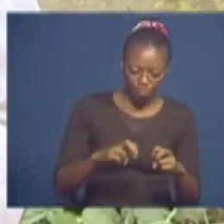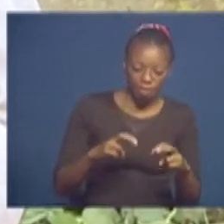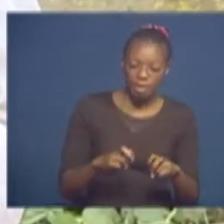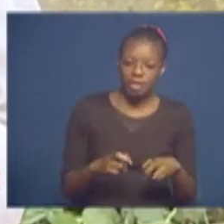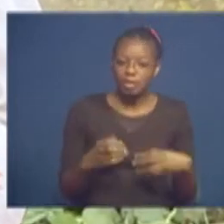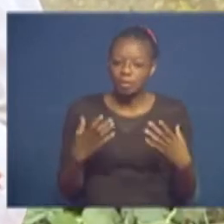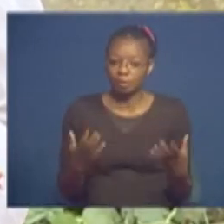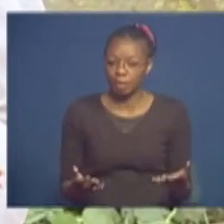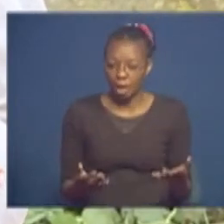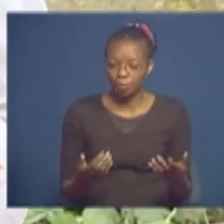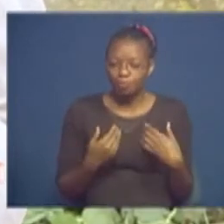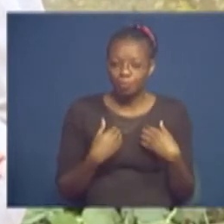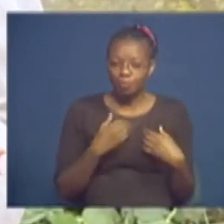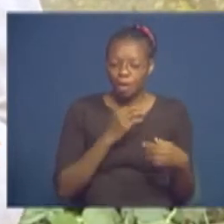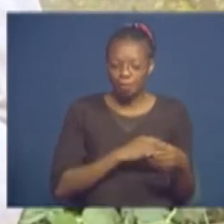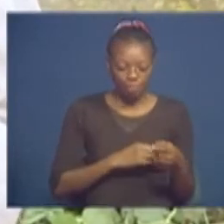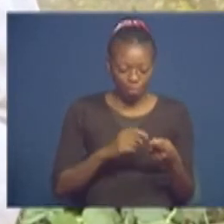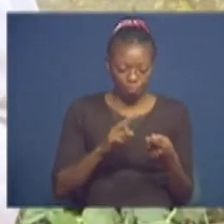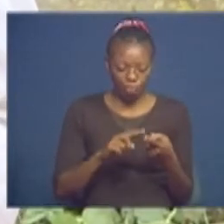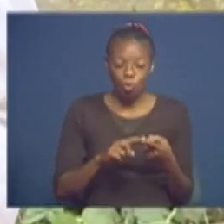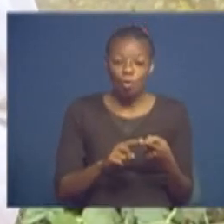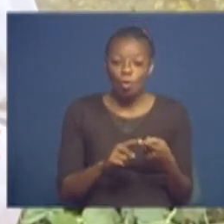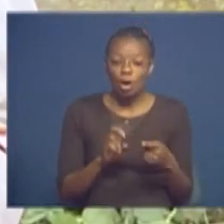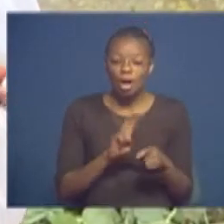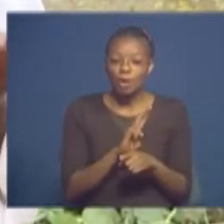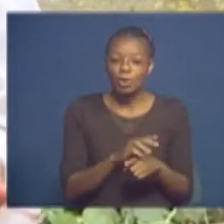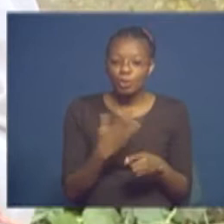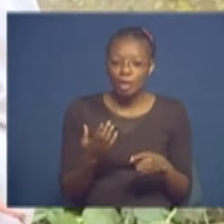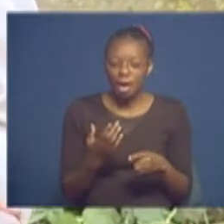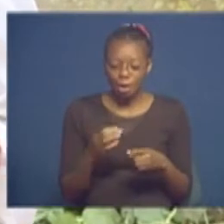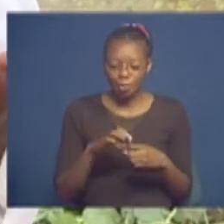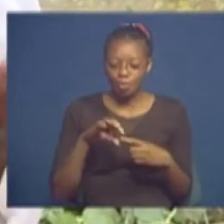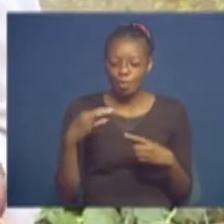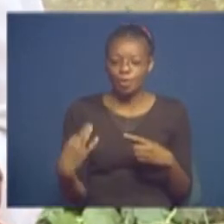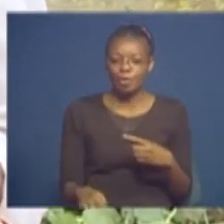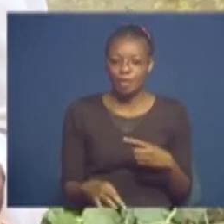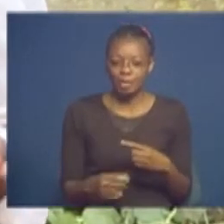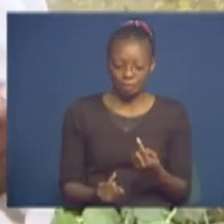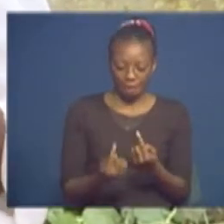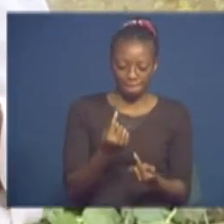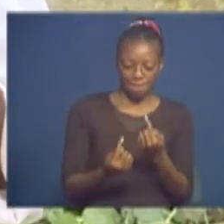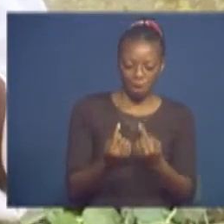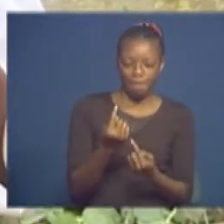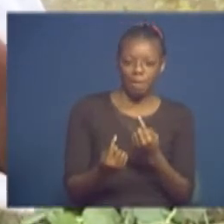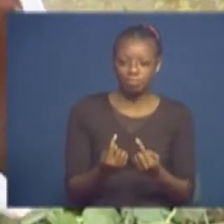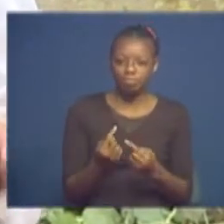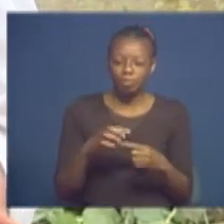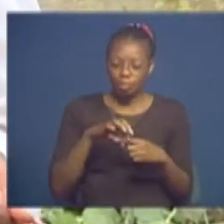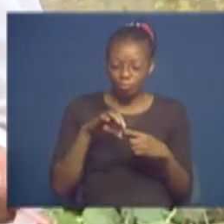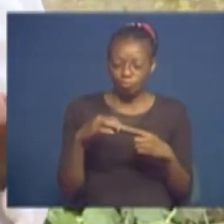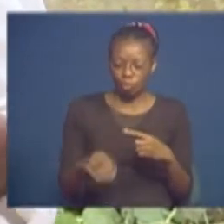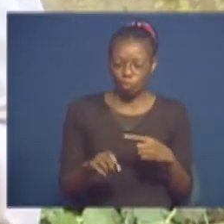ya kunde ni kwamba unaweza zitumia matawi kupika kama mboga, na pia